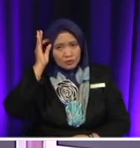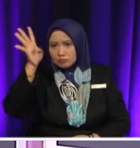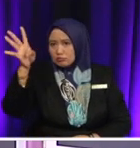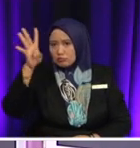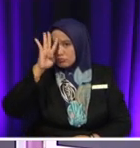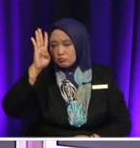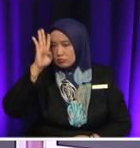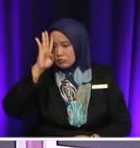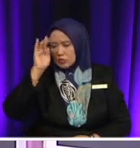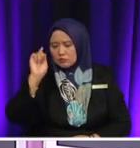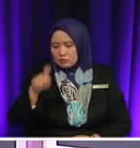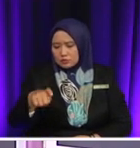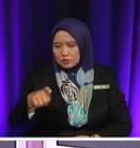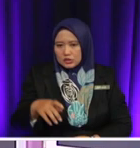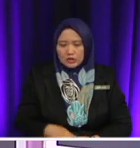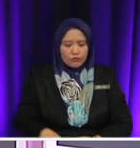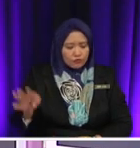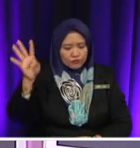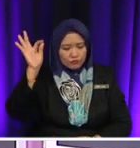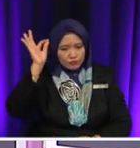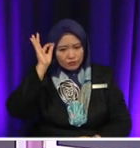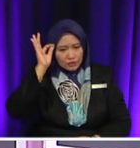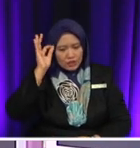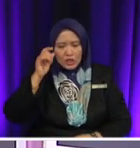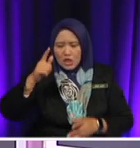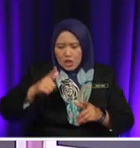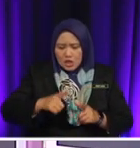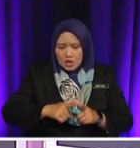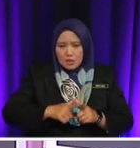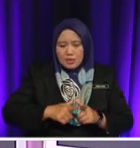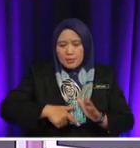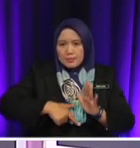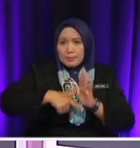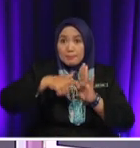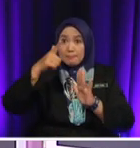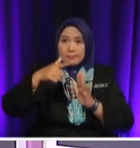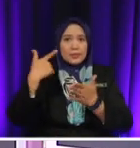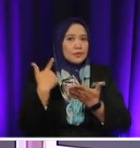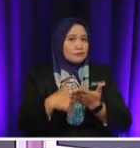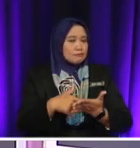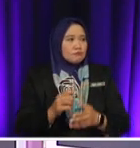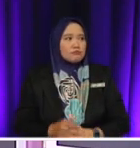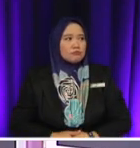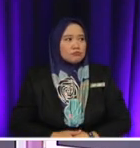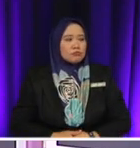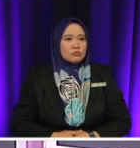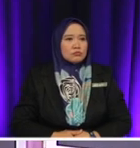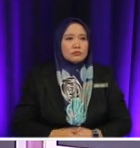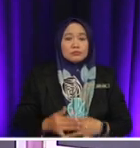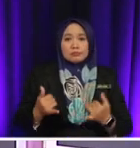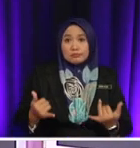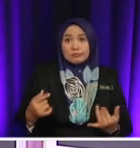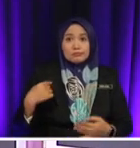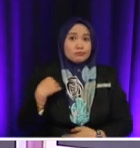a melihat pada gambar rajah sahaja ya so sebelum ni kita tengok gambar rajah so sekarang kita tengok gambar rajah kita